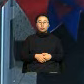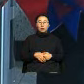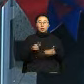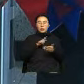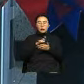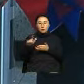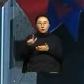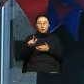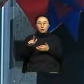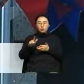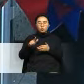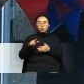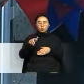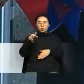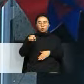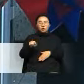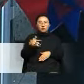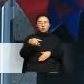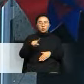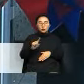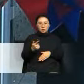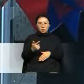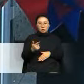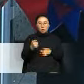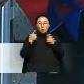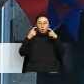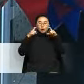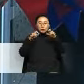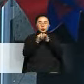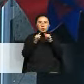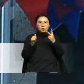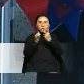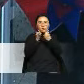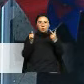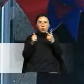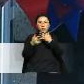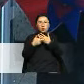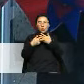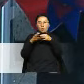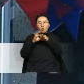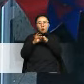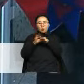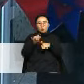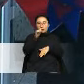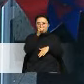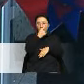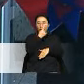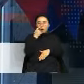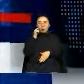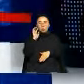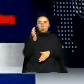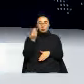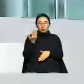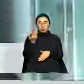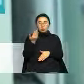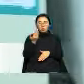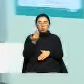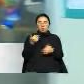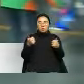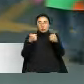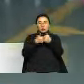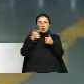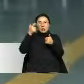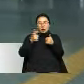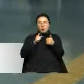가평군 2 인근 춘천 씨의 코로나 7 확진 자 두 명의 신천지 교회와 관련이 있는 것으로 확인됨에 따라 대응 수준을